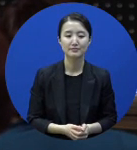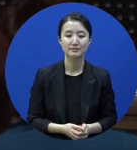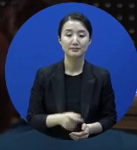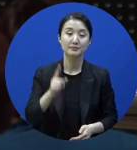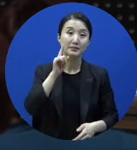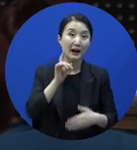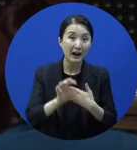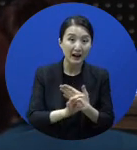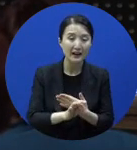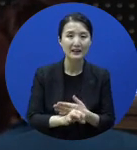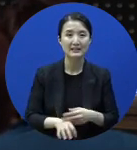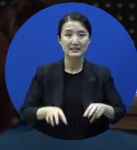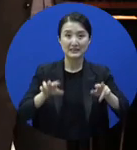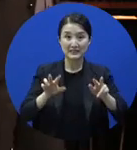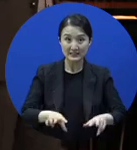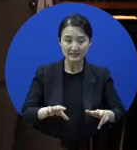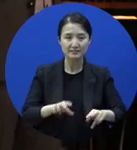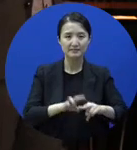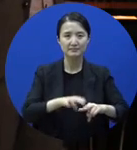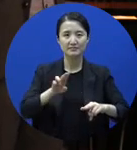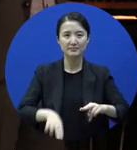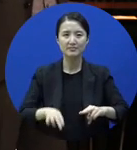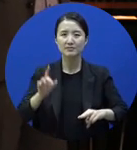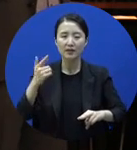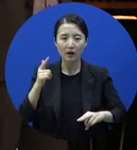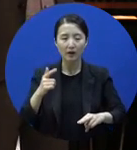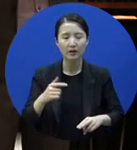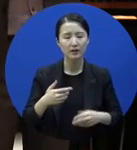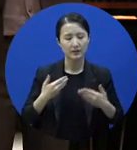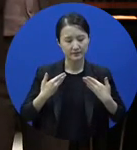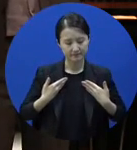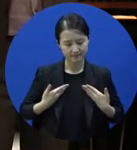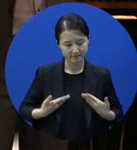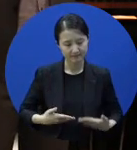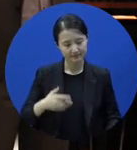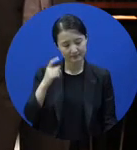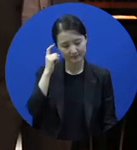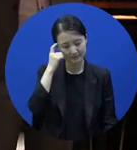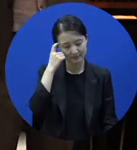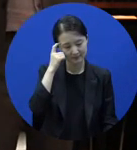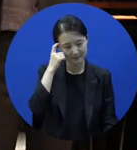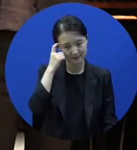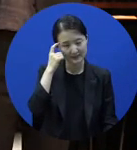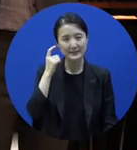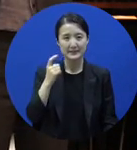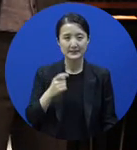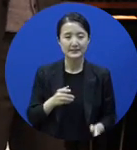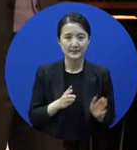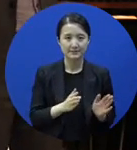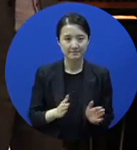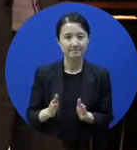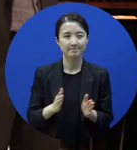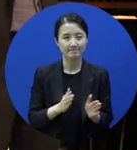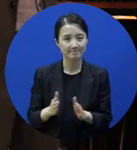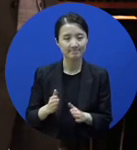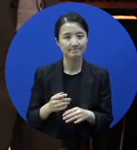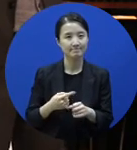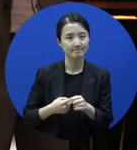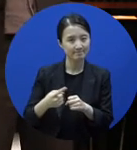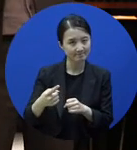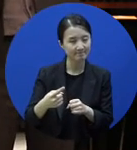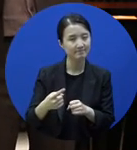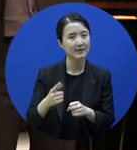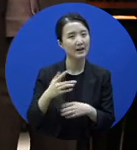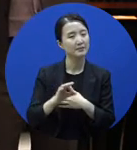한다고 하면 조금 달라지죠. 예. 생각할 수 있는 시간들이 좀 있을 거라고 생각합니다. 그래서 우리가 이제 앞으로 1년 후, 3년 후에